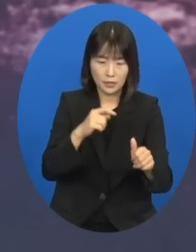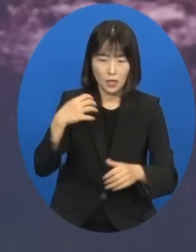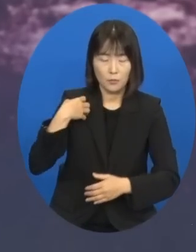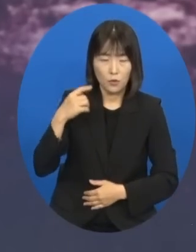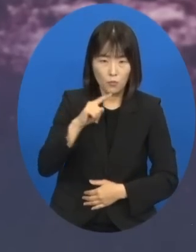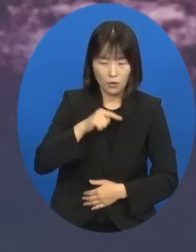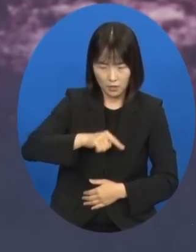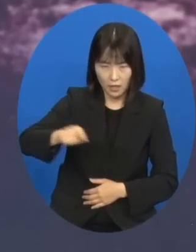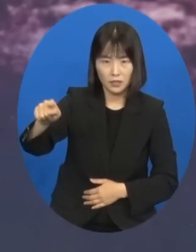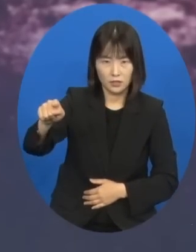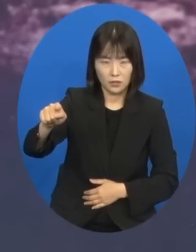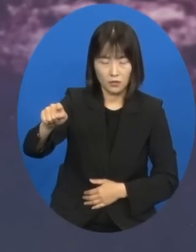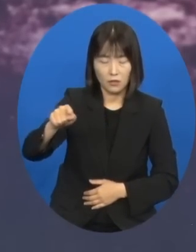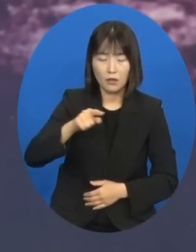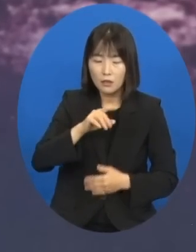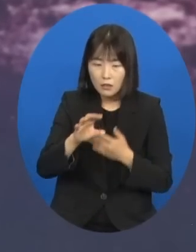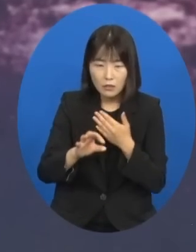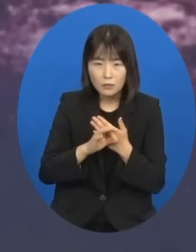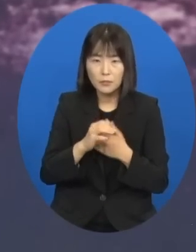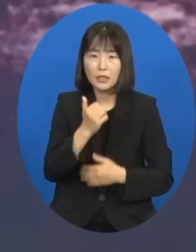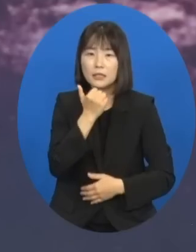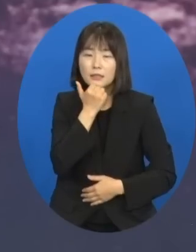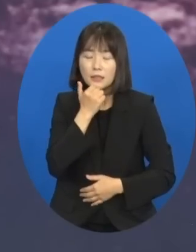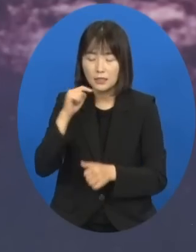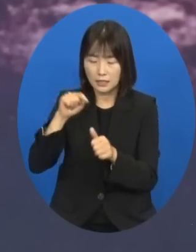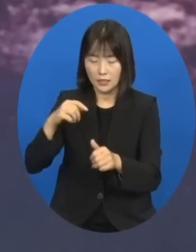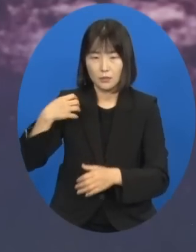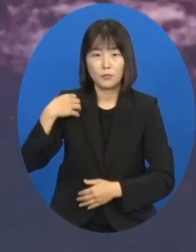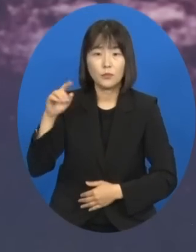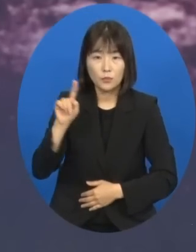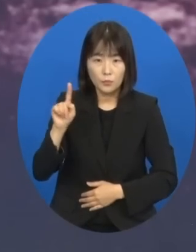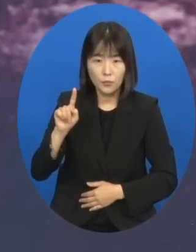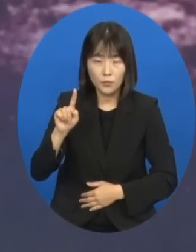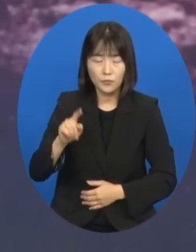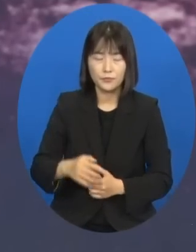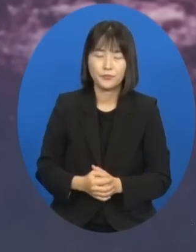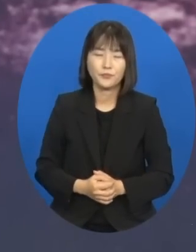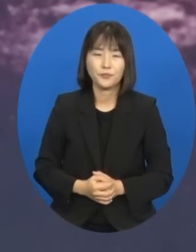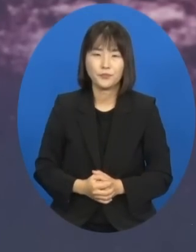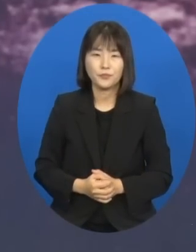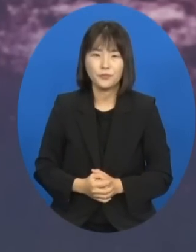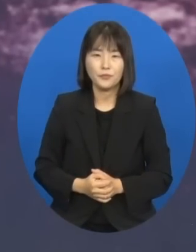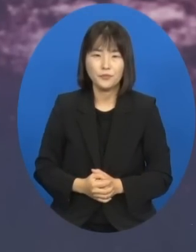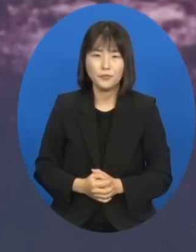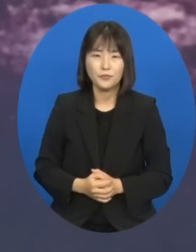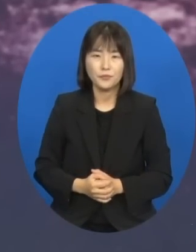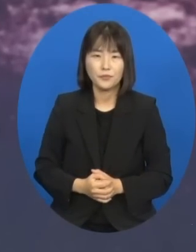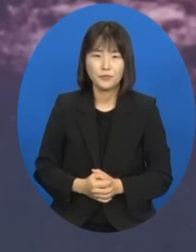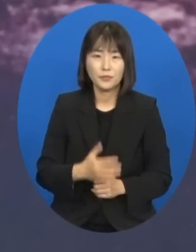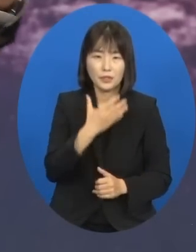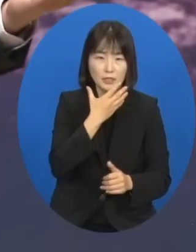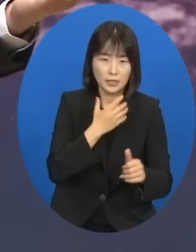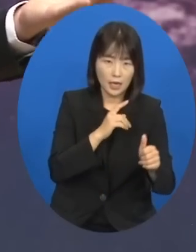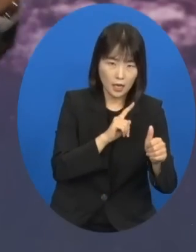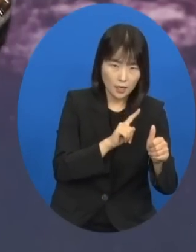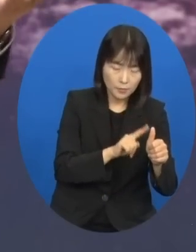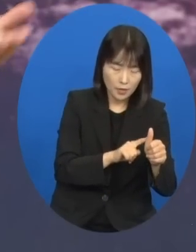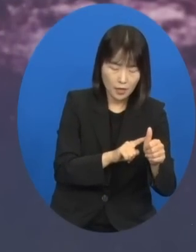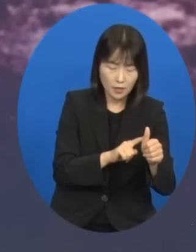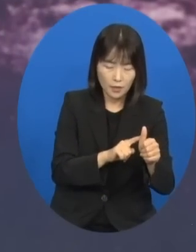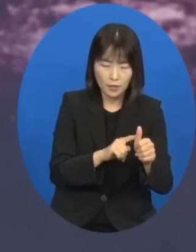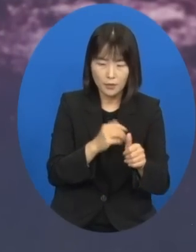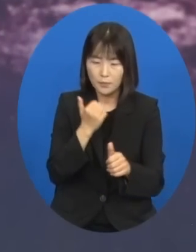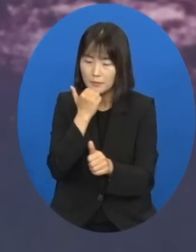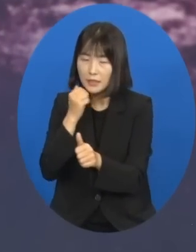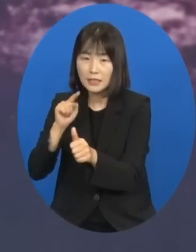그러면 이삭의 사명은 무엇일까 하는 겁니다. 자, 이삭, 말씀드린 대로 아브라함의 사명과 이삭의 사명은